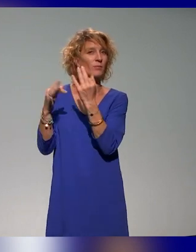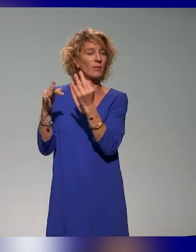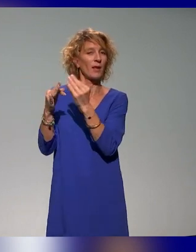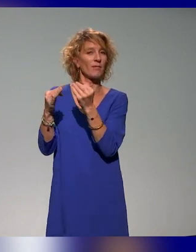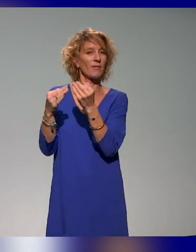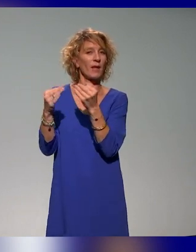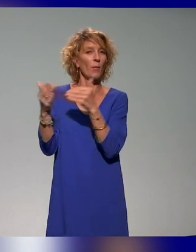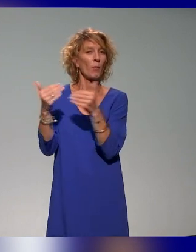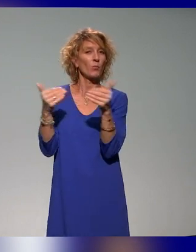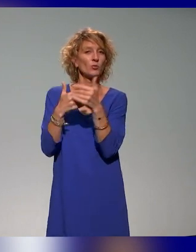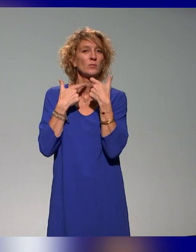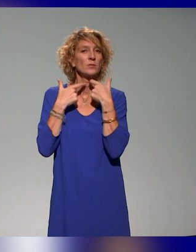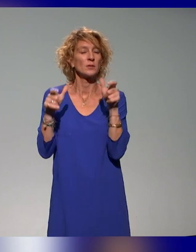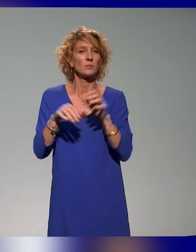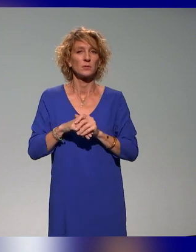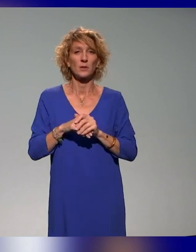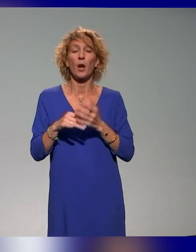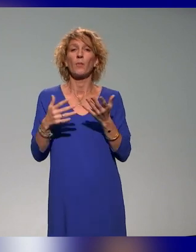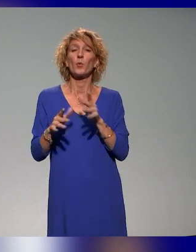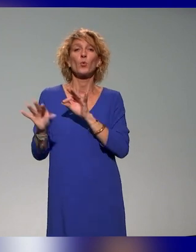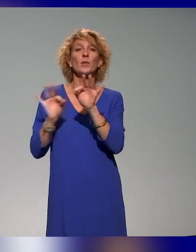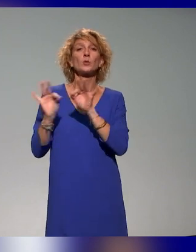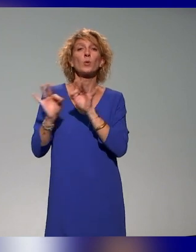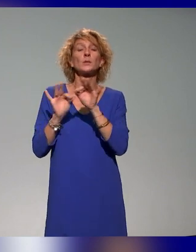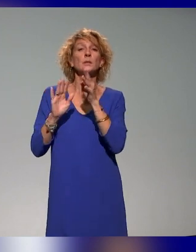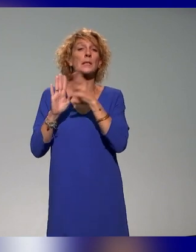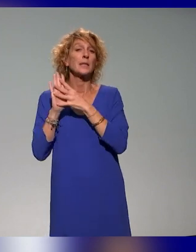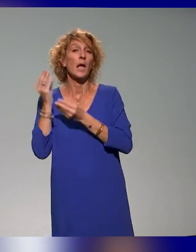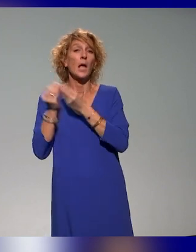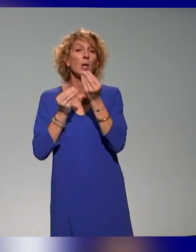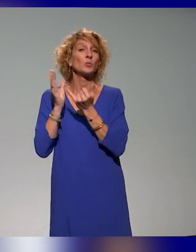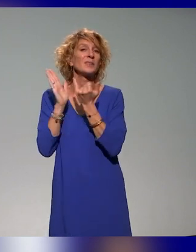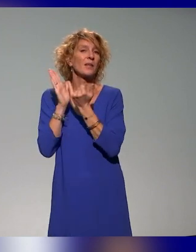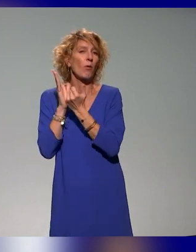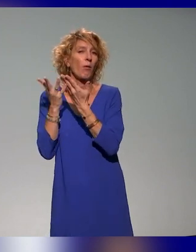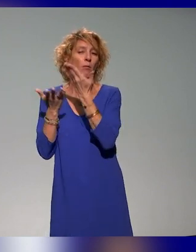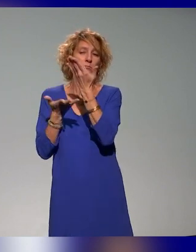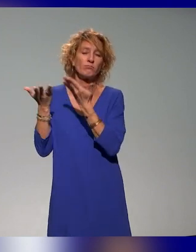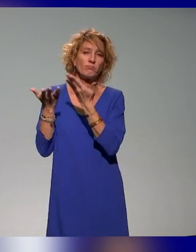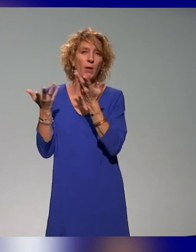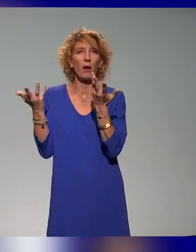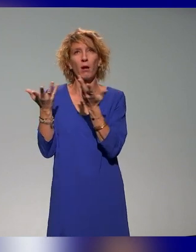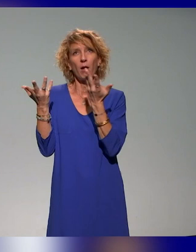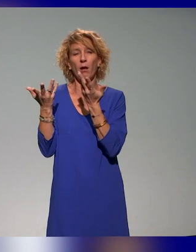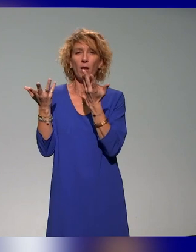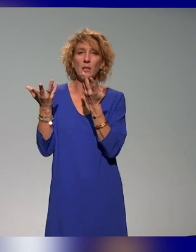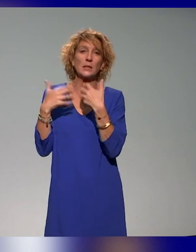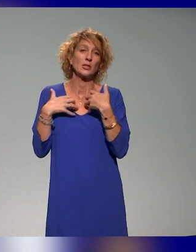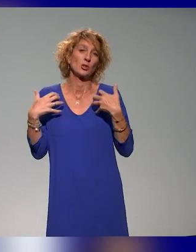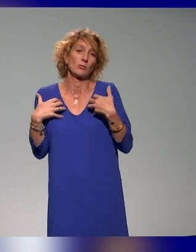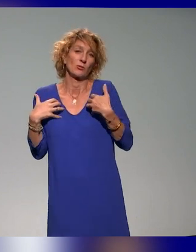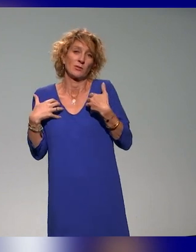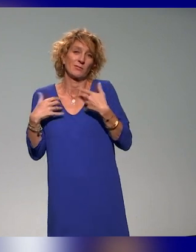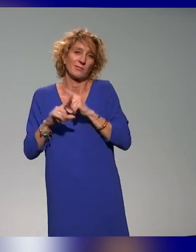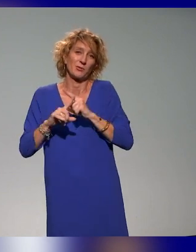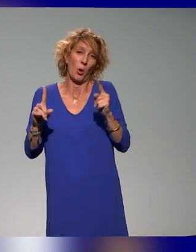Alors, on a choisi des critères ou des indicateurs qui sont pas très scientifiques, mais enfin, ce